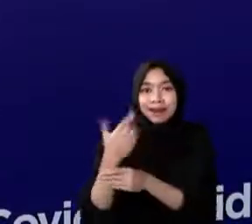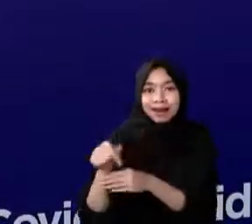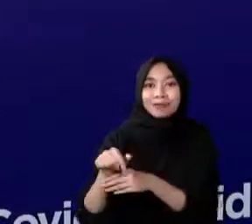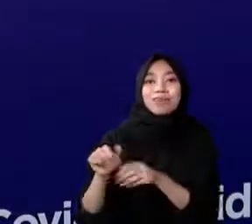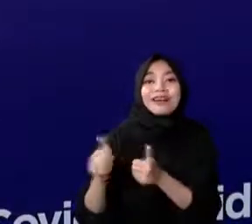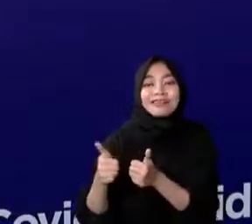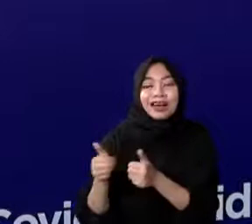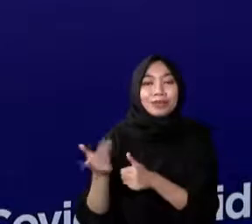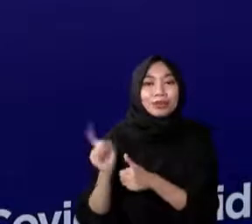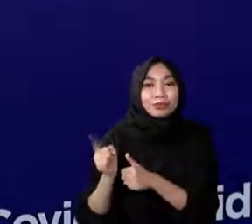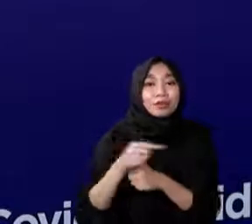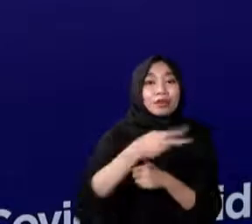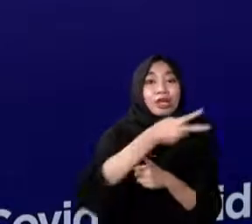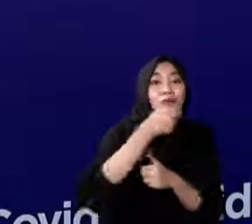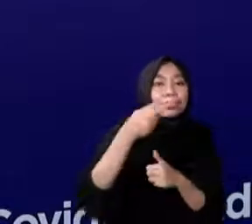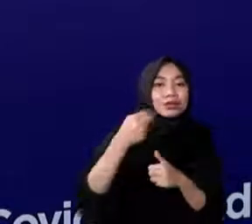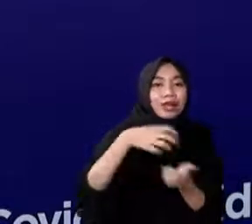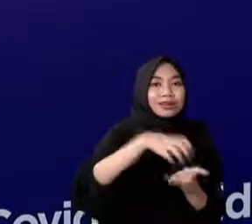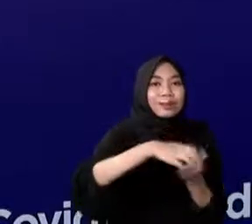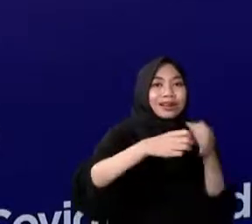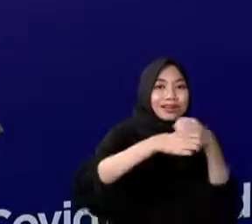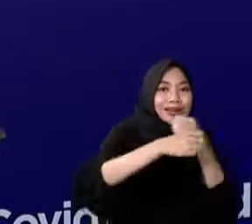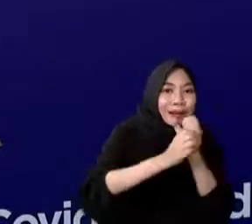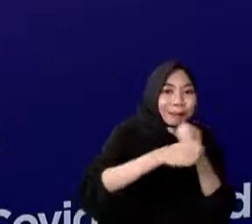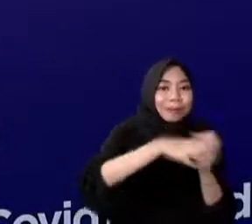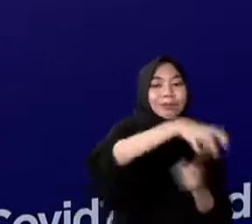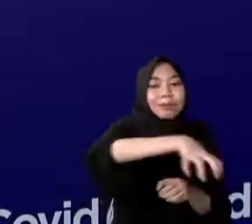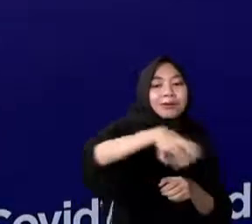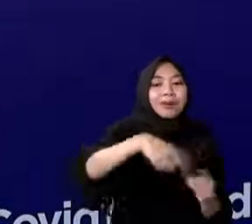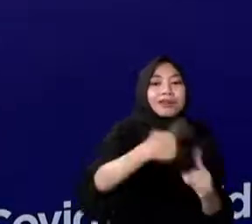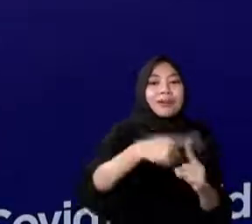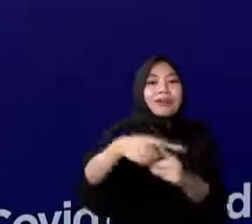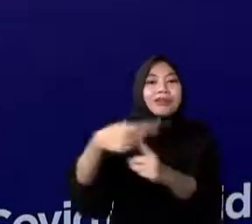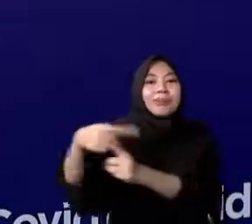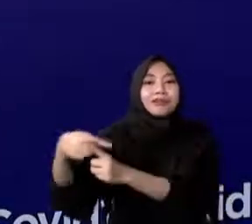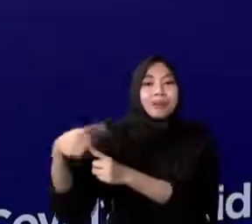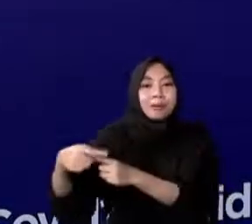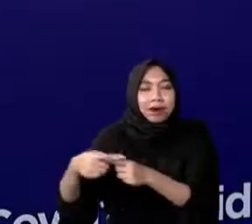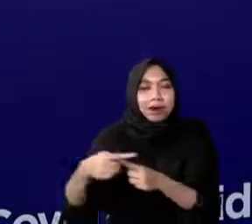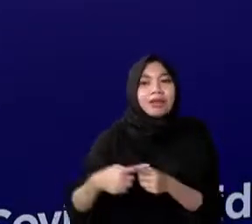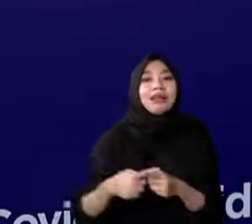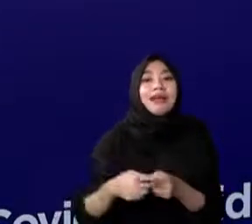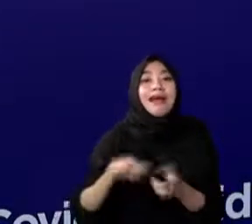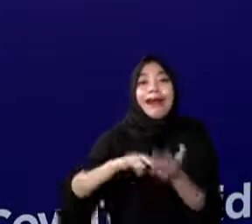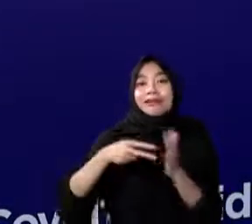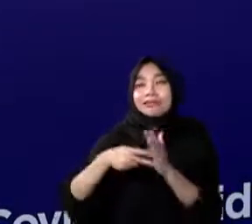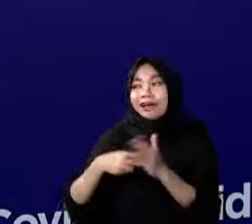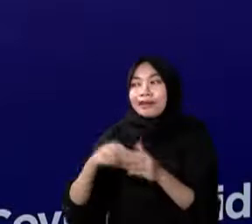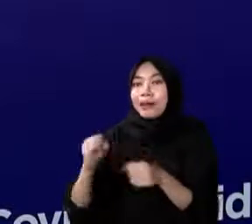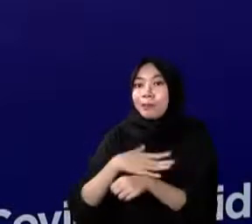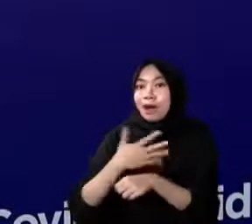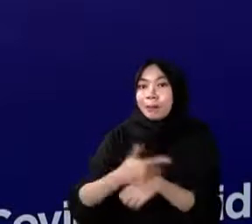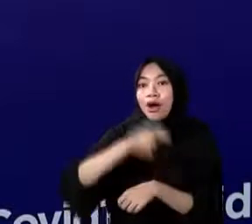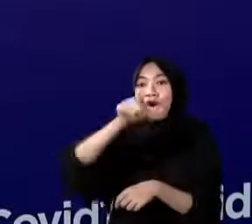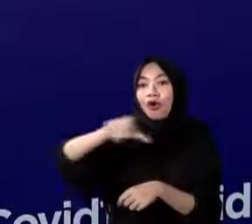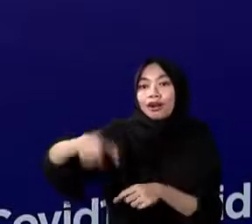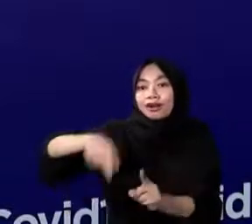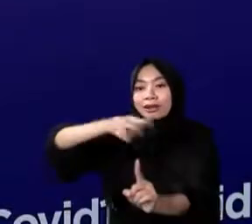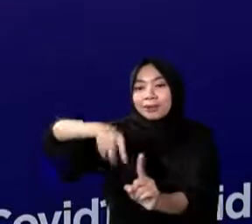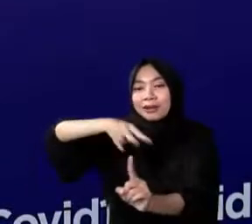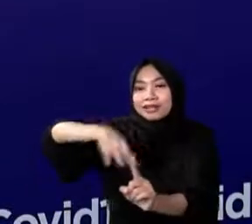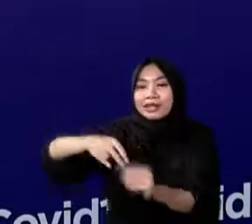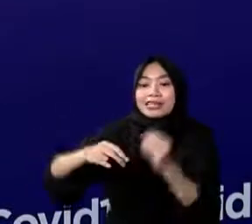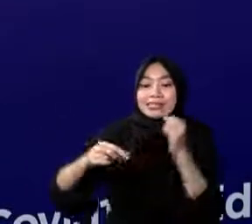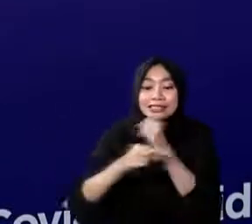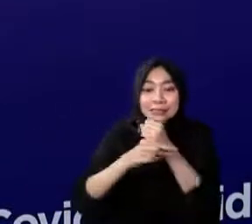jumlah laboratorium pemeriksaan di Indonesia ini juga bertambah dari waktu ke waktu, sehingga kita juga melihat jumlah pemeriksaan